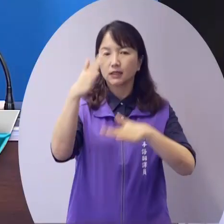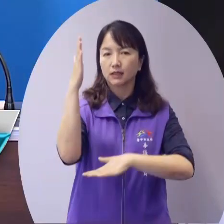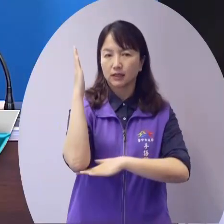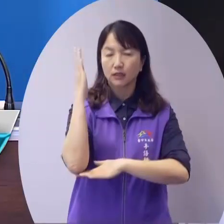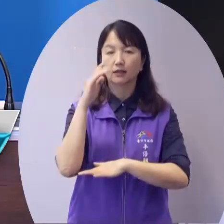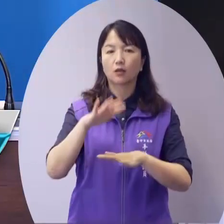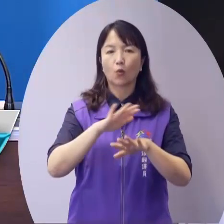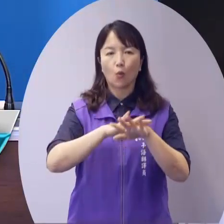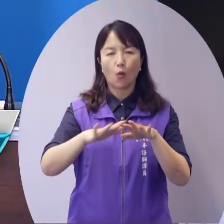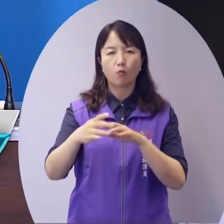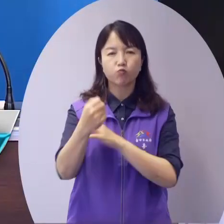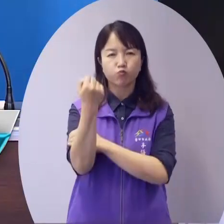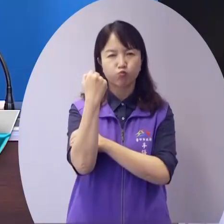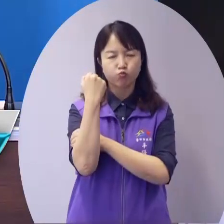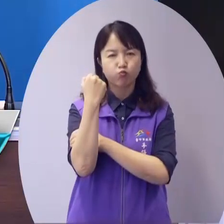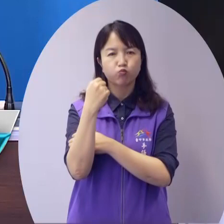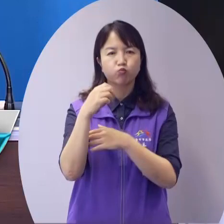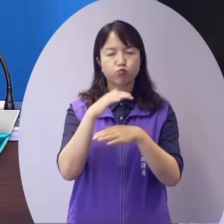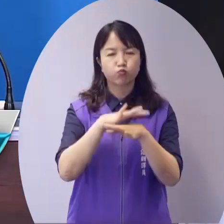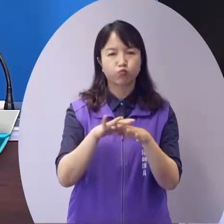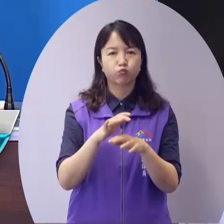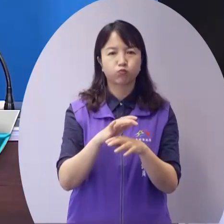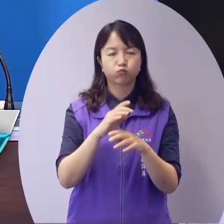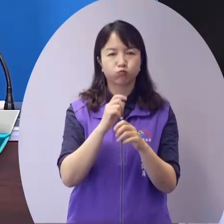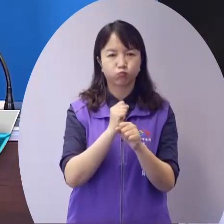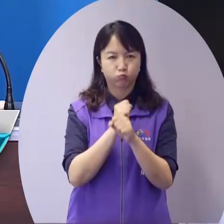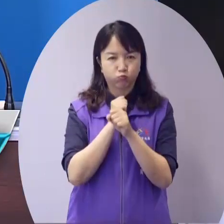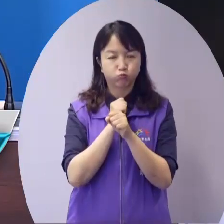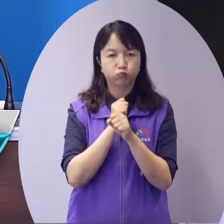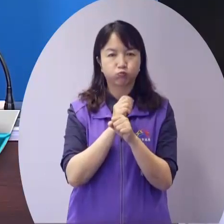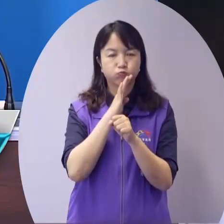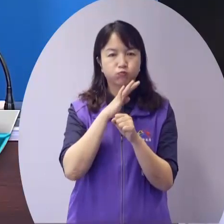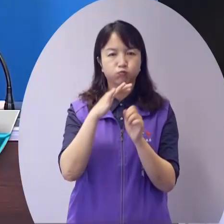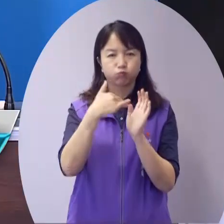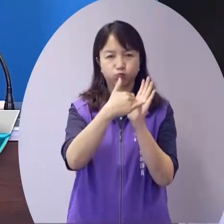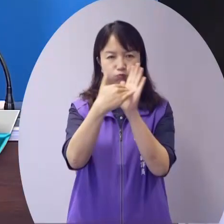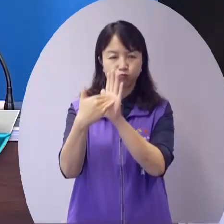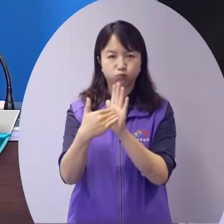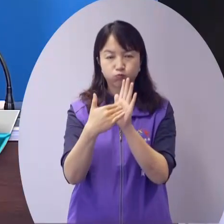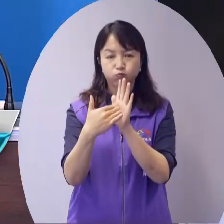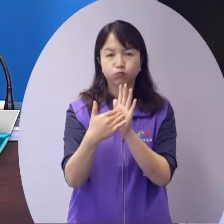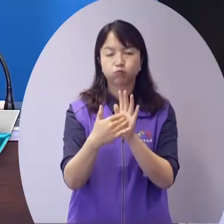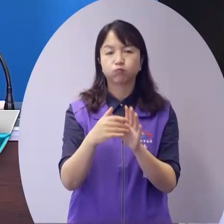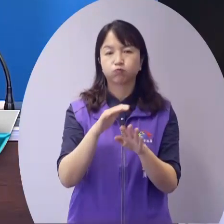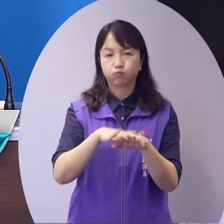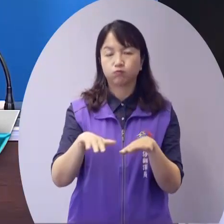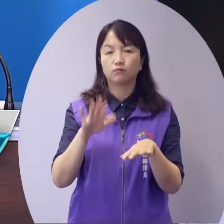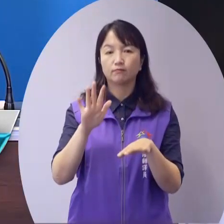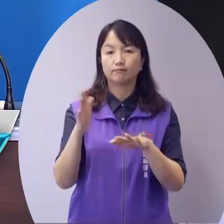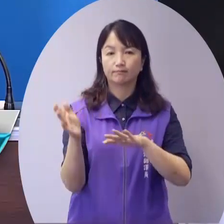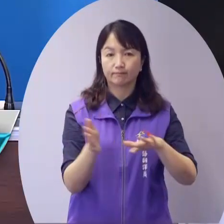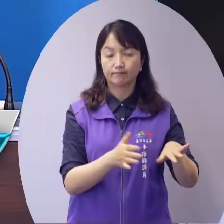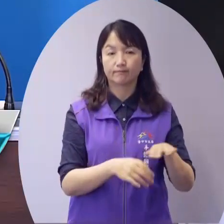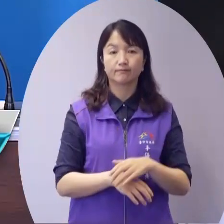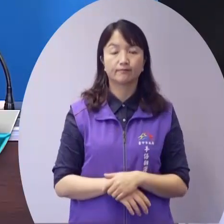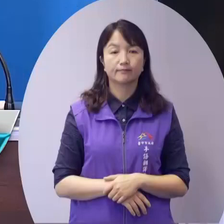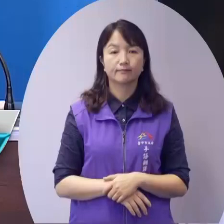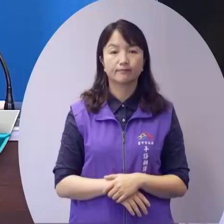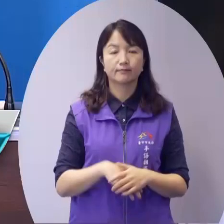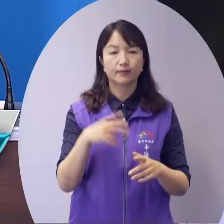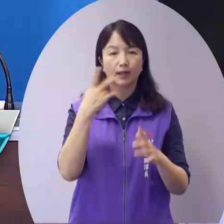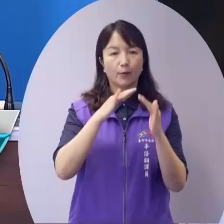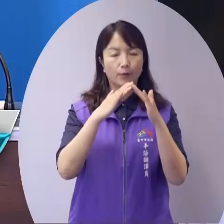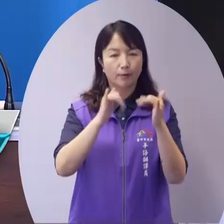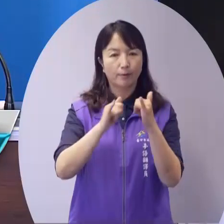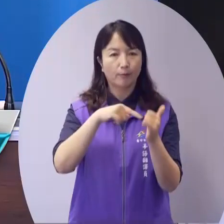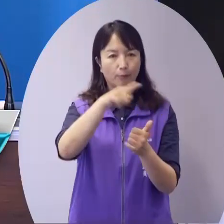哈，也会加强的这个注意以及做良好的因应。不过另外一方面，哈，也要请市民